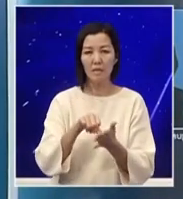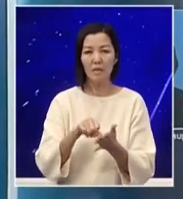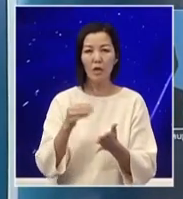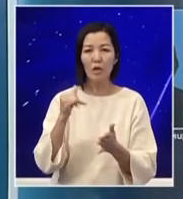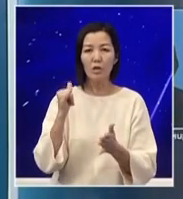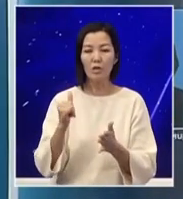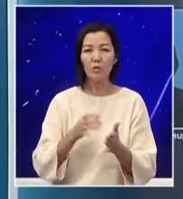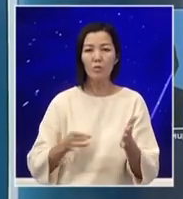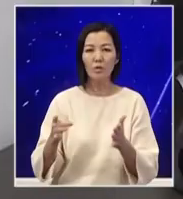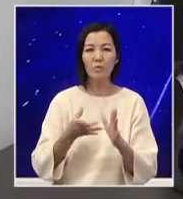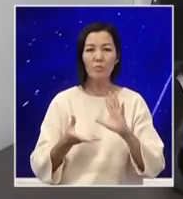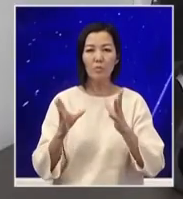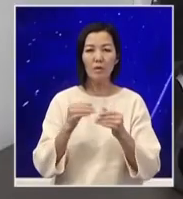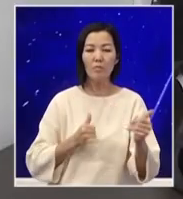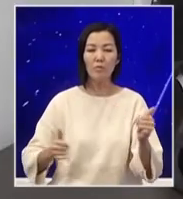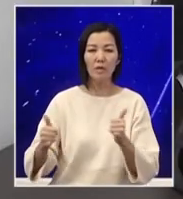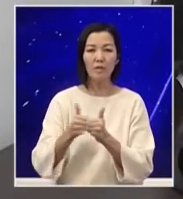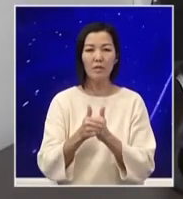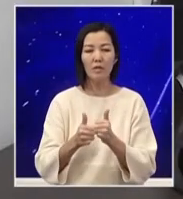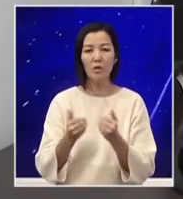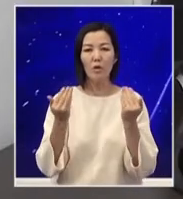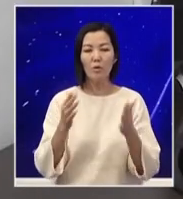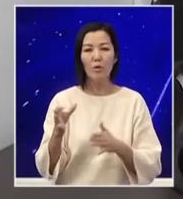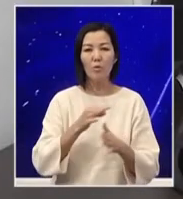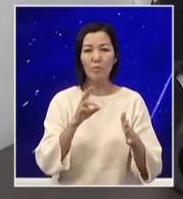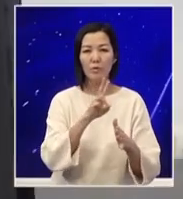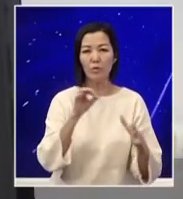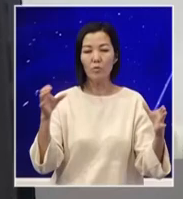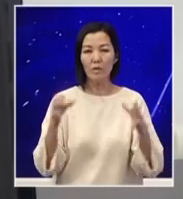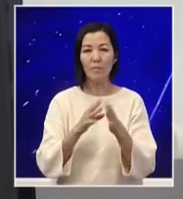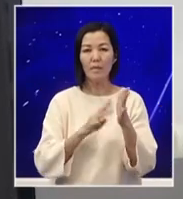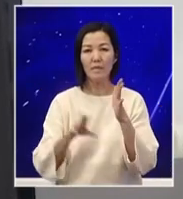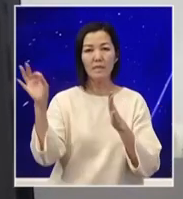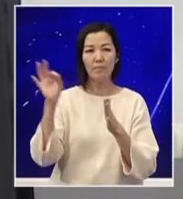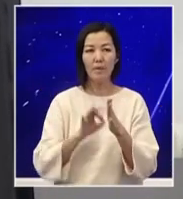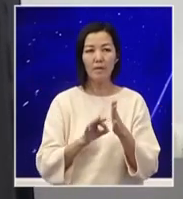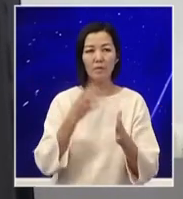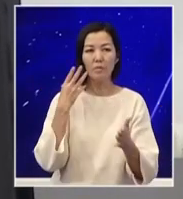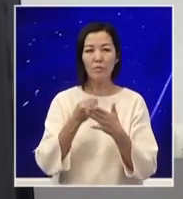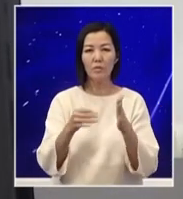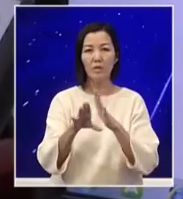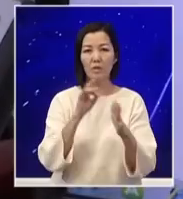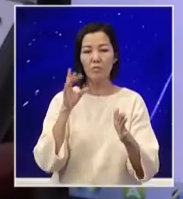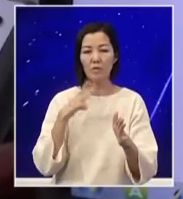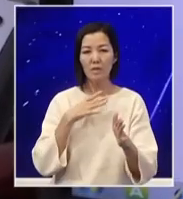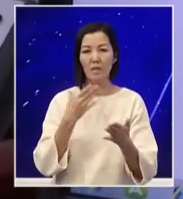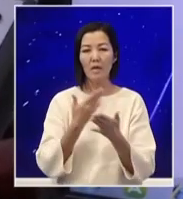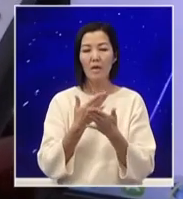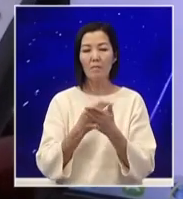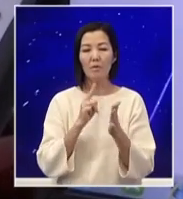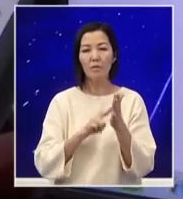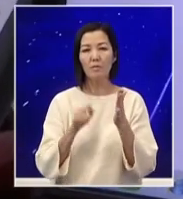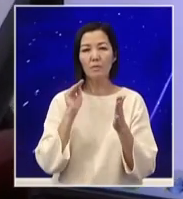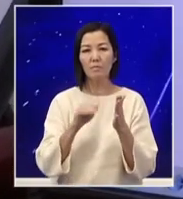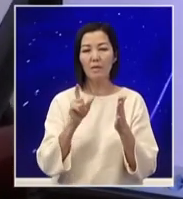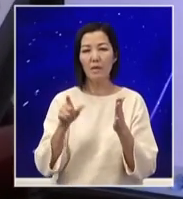өңірі республикада көш бастап тұр. Бүгінде облыстық нұротандықтардың 80%-дан астамы өз таңдауын жасаған. Шамамен 70 мыңға